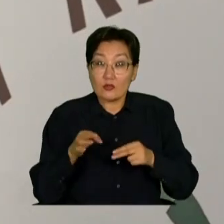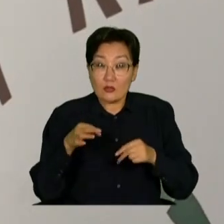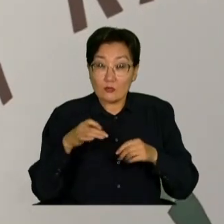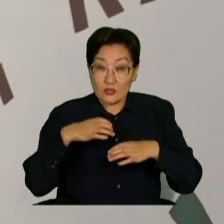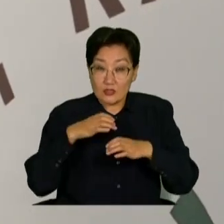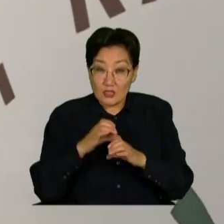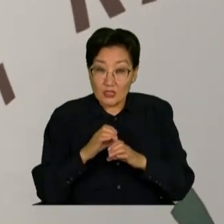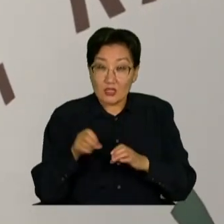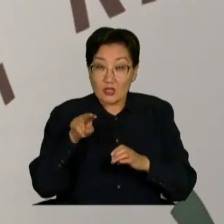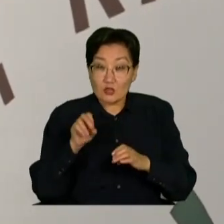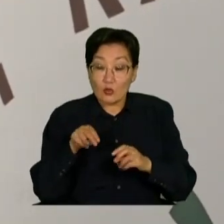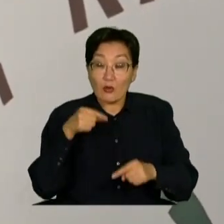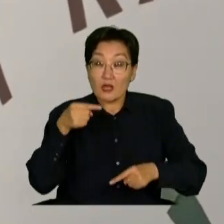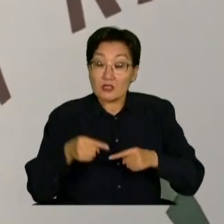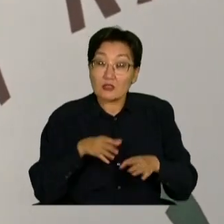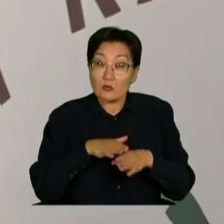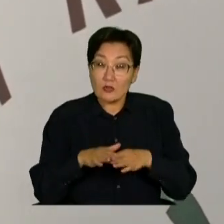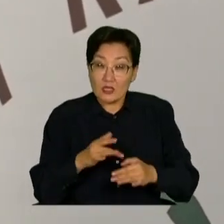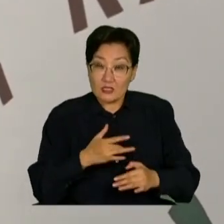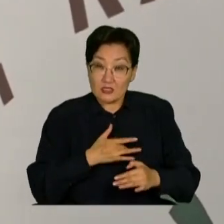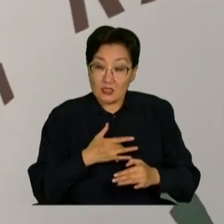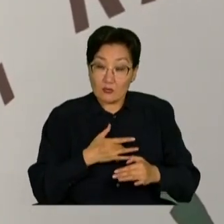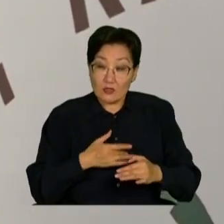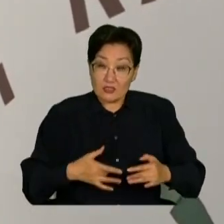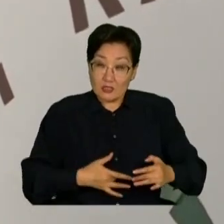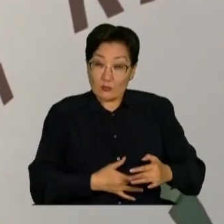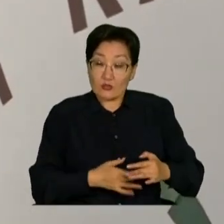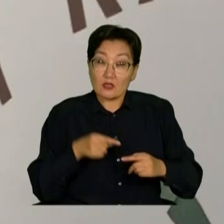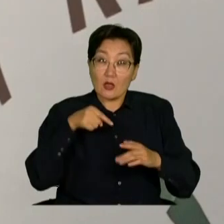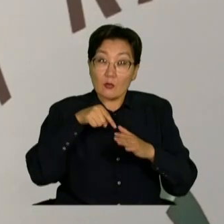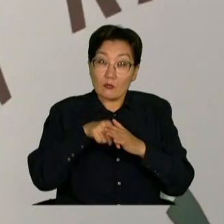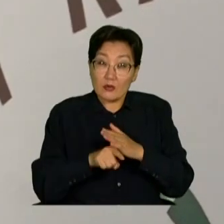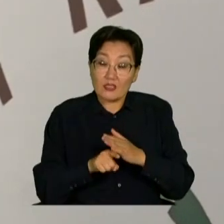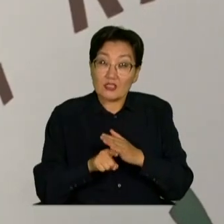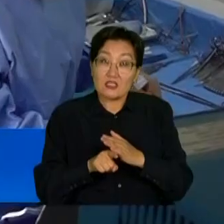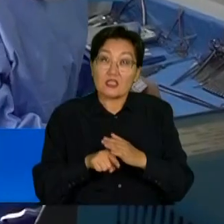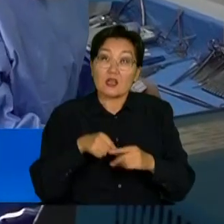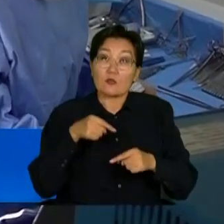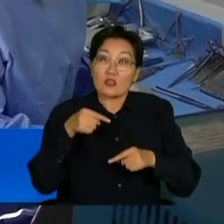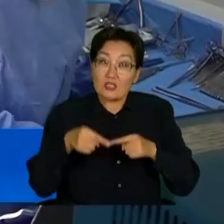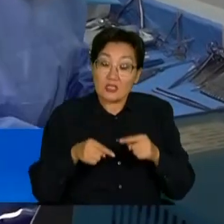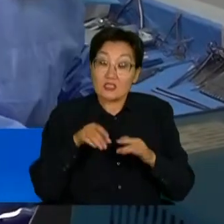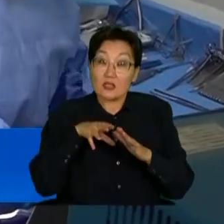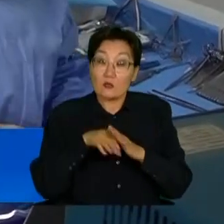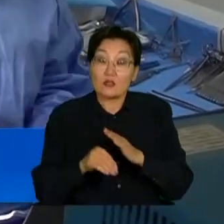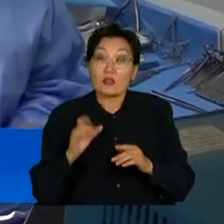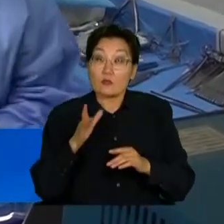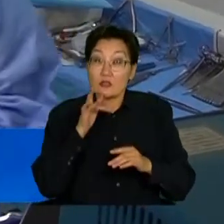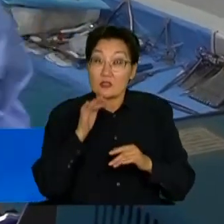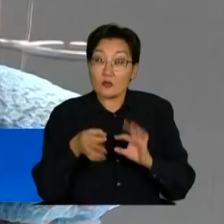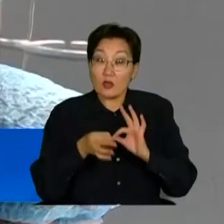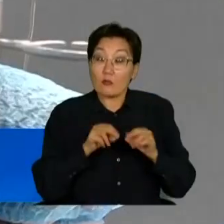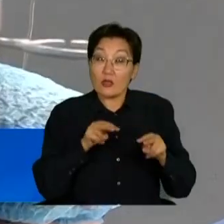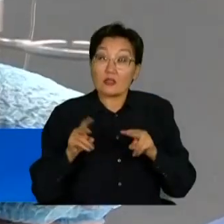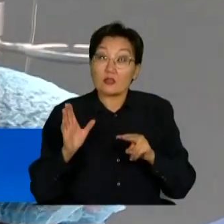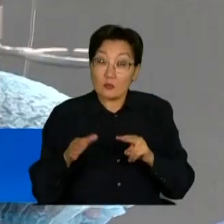құрылғы эндоскоп арқылы жасалды. Ол денеге кеуде қабырғасының бірнеше пункциялары арқылы енгізіледі. Науқас енді алдағы уақытта жіті